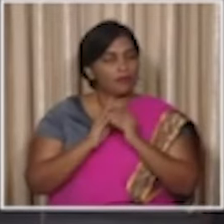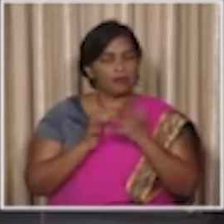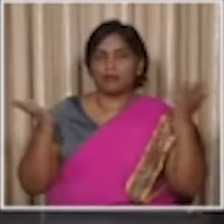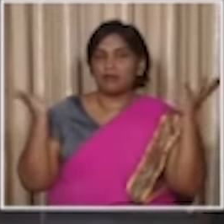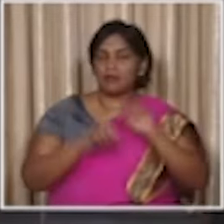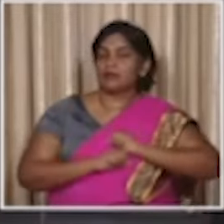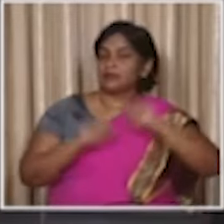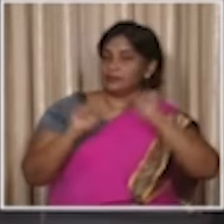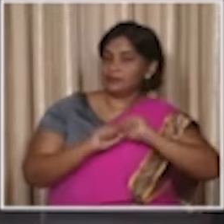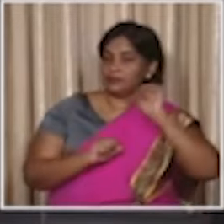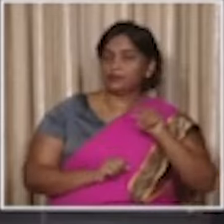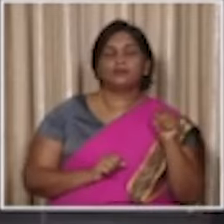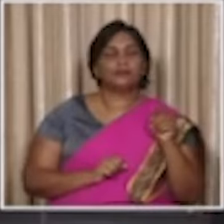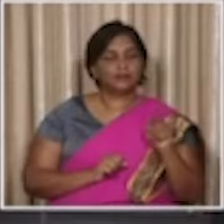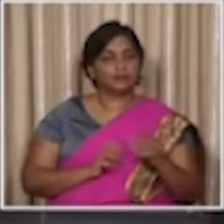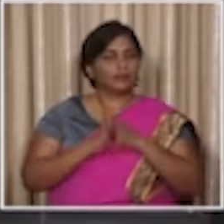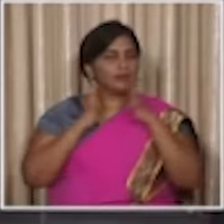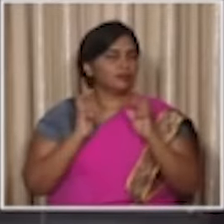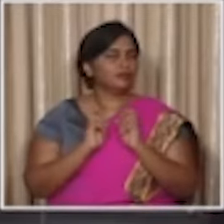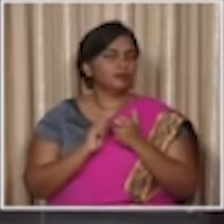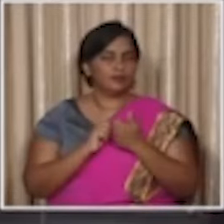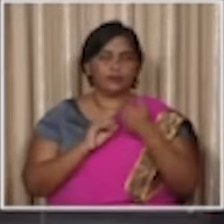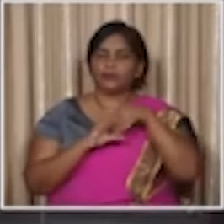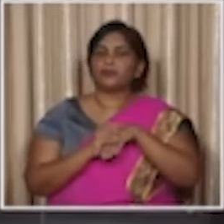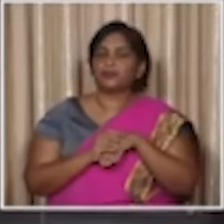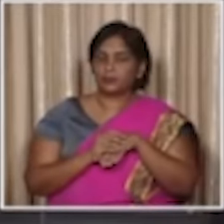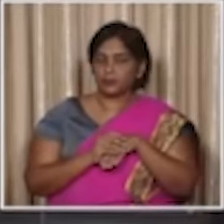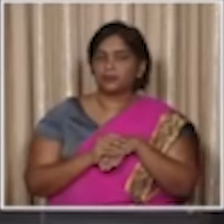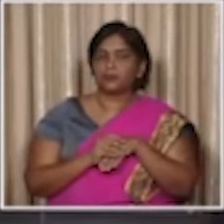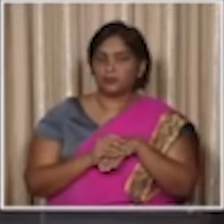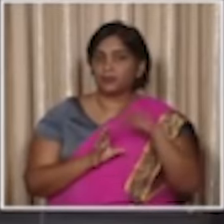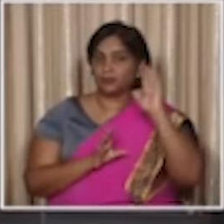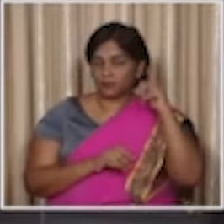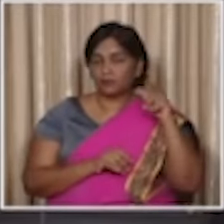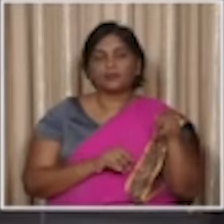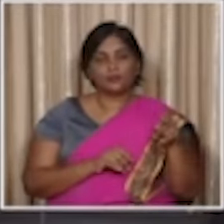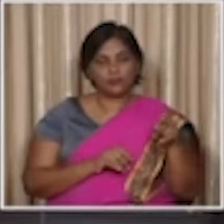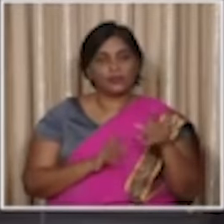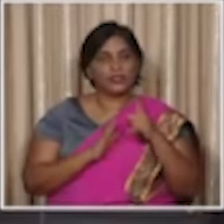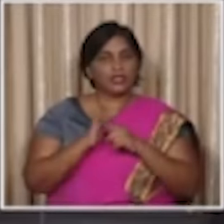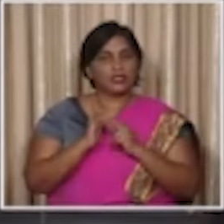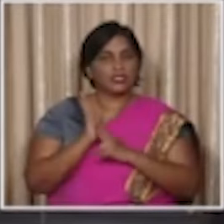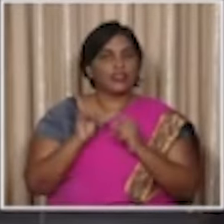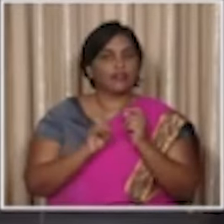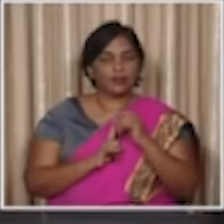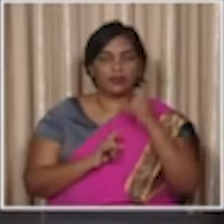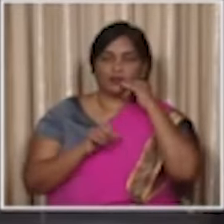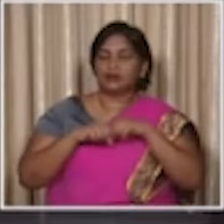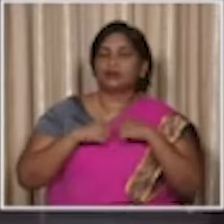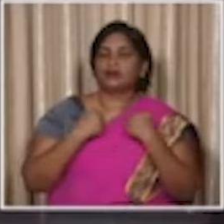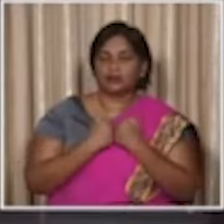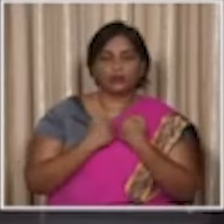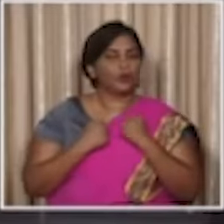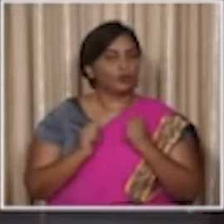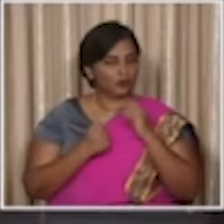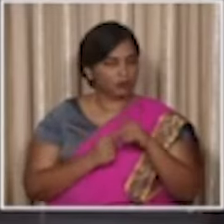කරලා උද්ඝෝෂණ පවත්වලා මහා කලබගෑනියක් රට තුල ඇති කරන්න තමයි විශේෂයෙන්ම ජනතා විමුක්ති පෙරමුණයි සමගි ජන බලවේගයයි